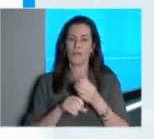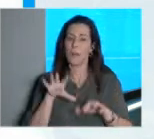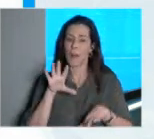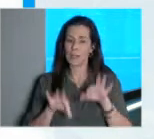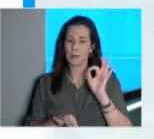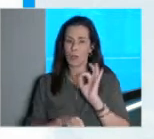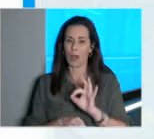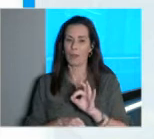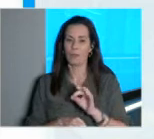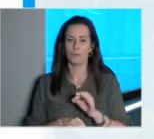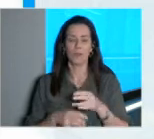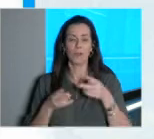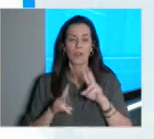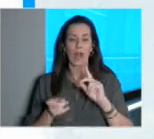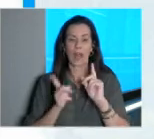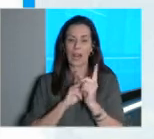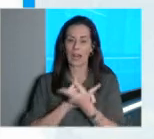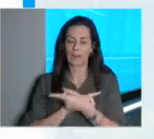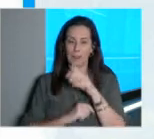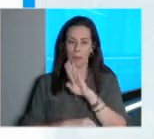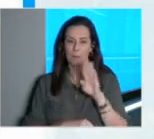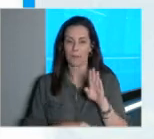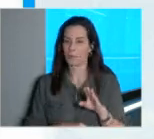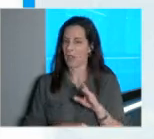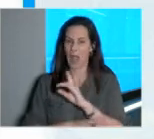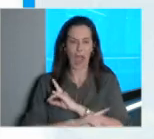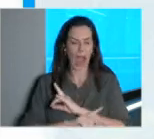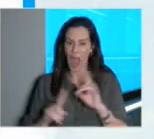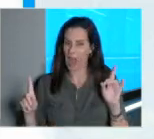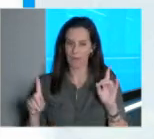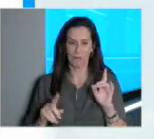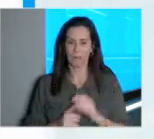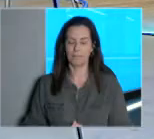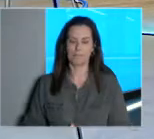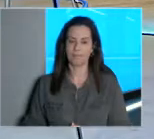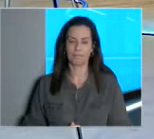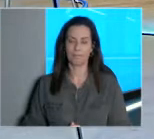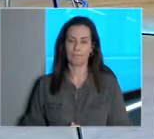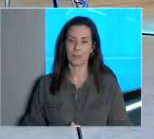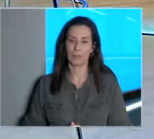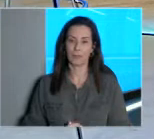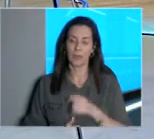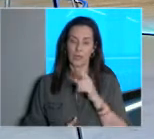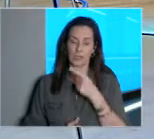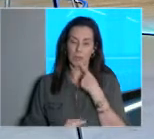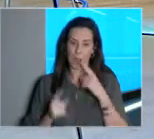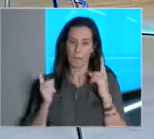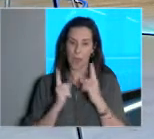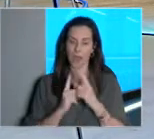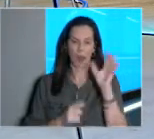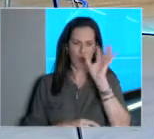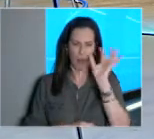העבודה ובמצביעים שלה ובאפשרות של המחנה להחליף את נתניהו. אוקיי. זה ככה הדבריה בקצרה, היא